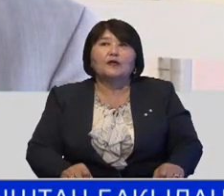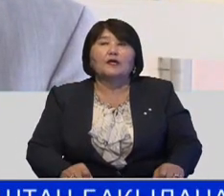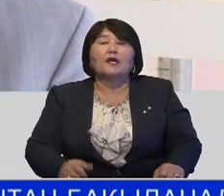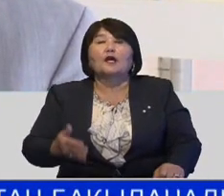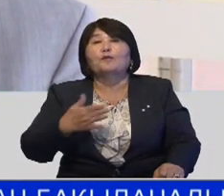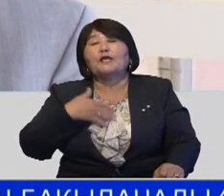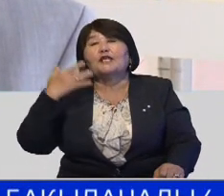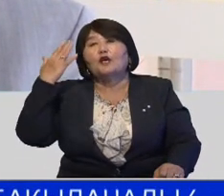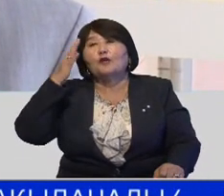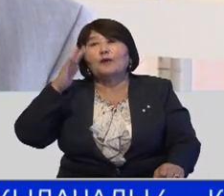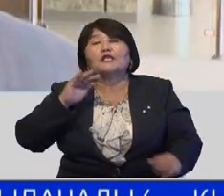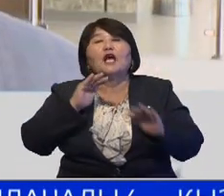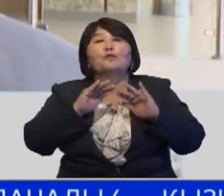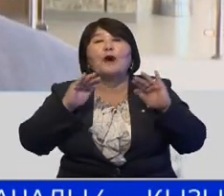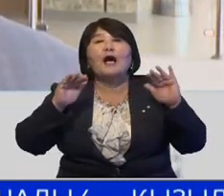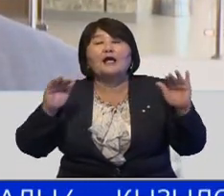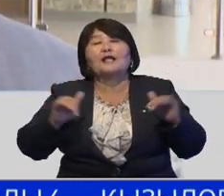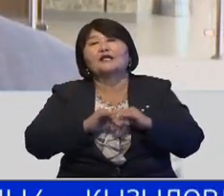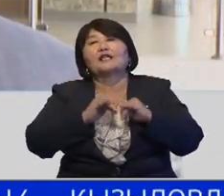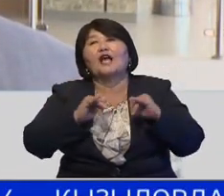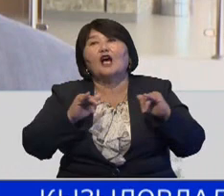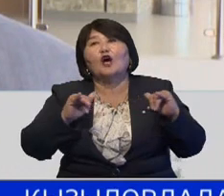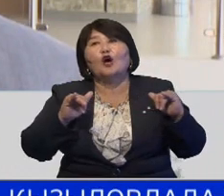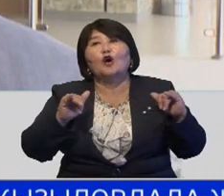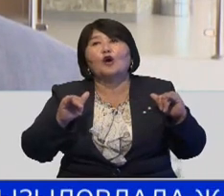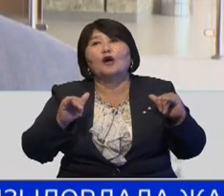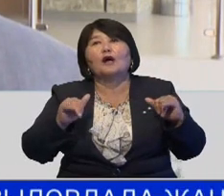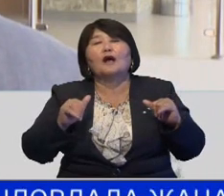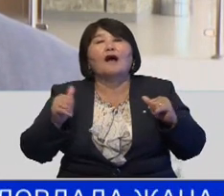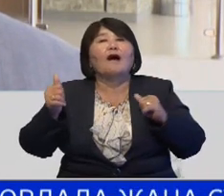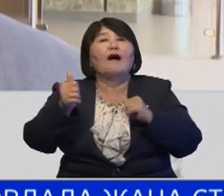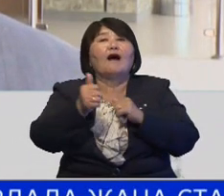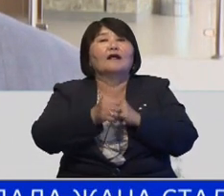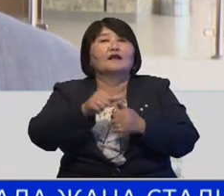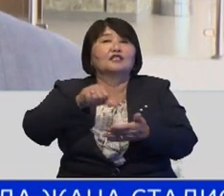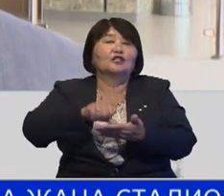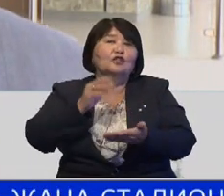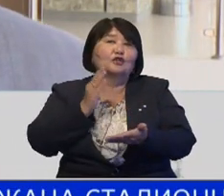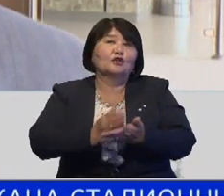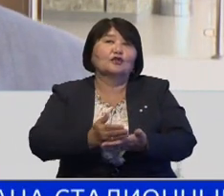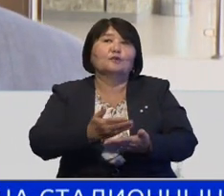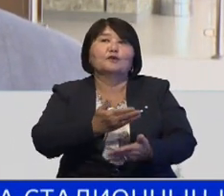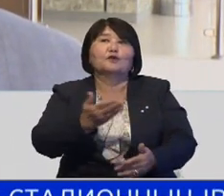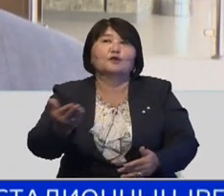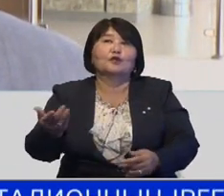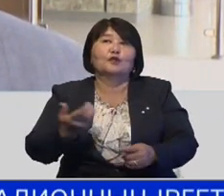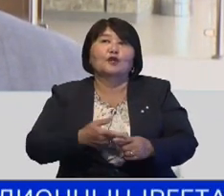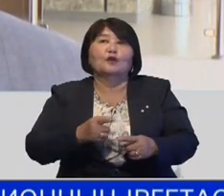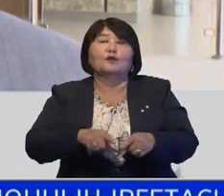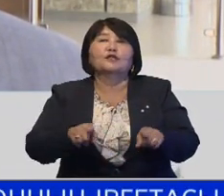Менің мақсатым балдарды дамудың алғы шебінде жүрсін деп, соларды осындай